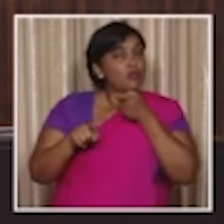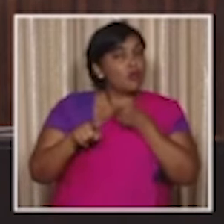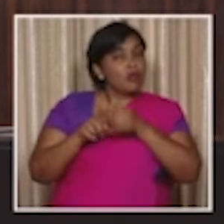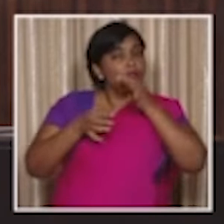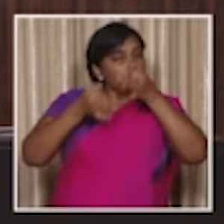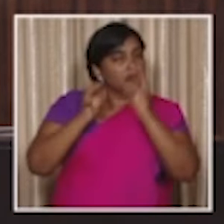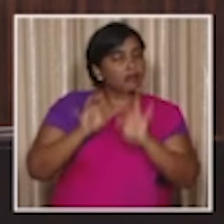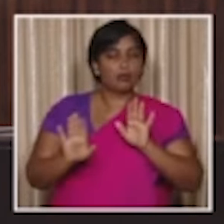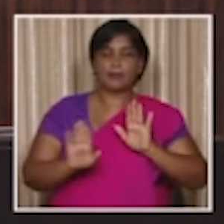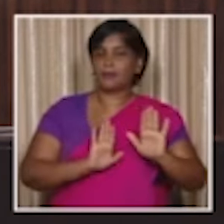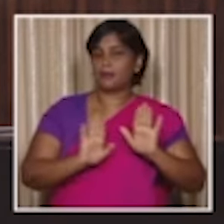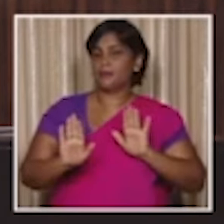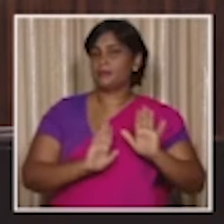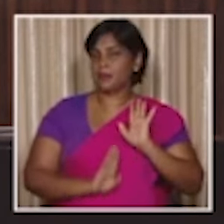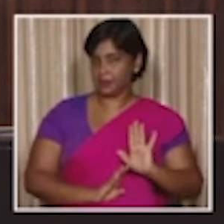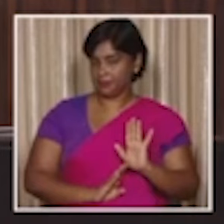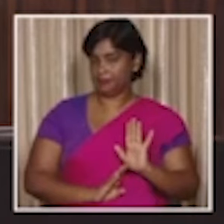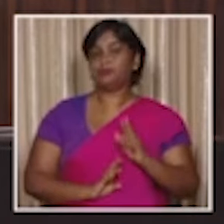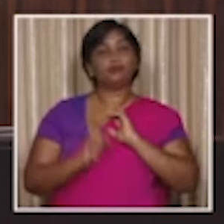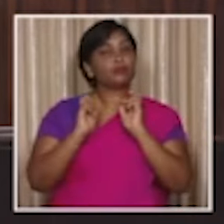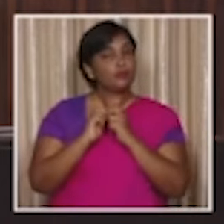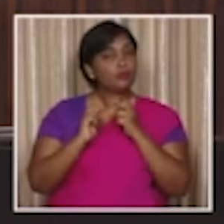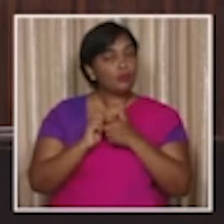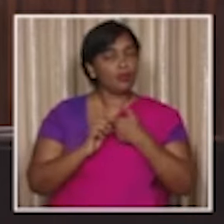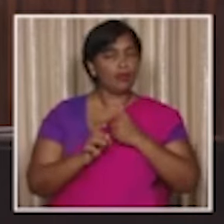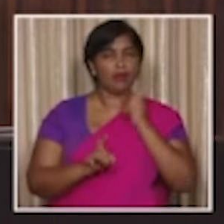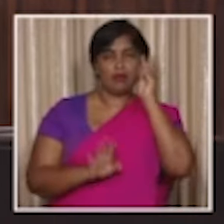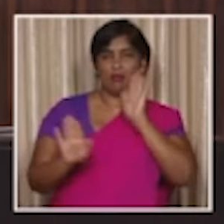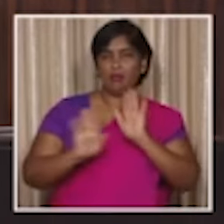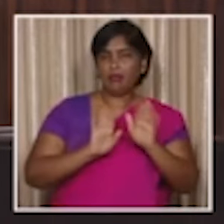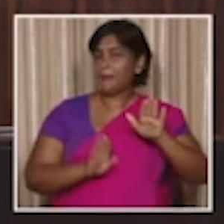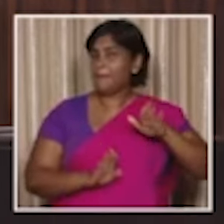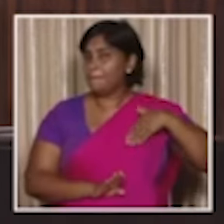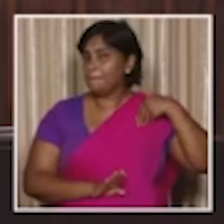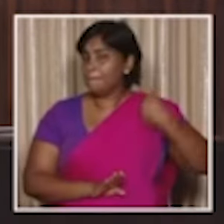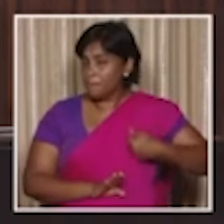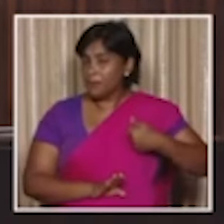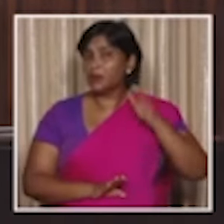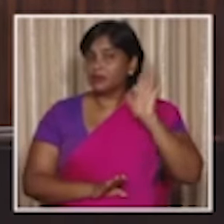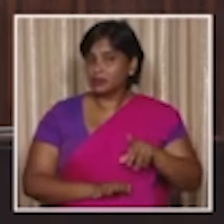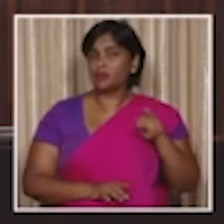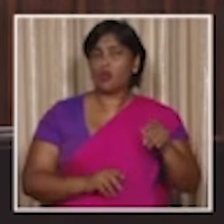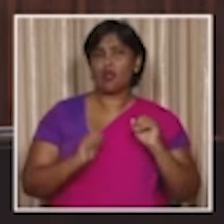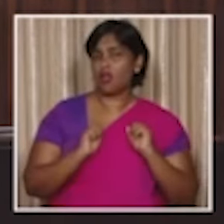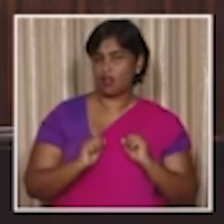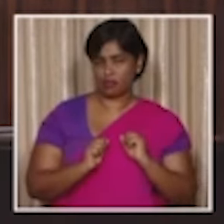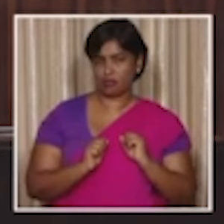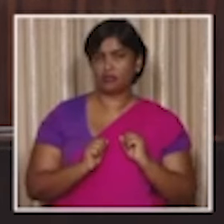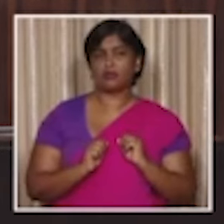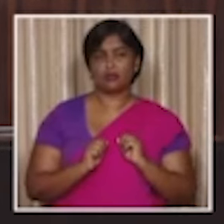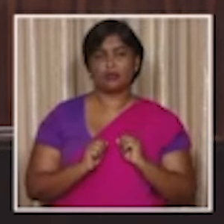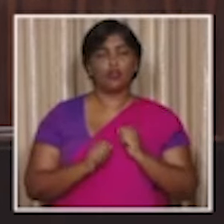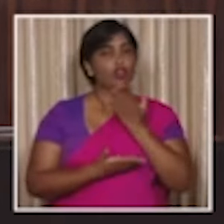ලෙස කළමනාකාරය කර ගැනීමෙන්. අර්බුද කළමනාකාරයේ මූලික පියවර විය යුත්තේ කුමක්ද?